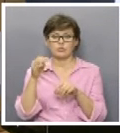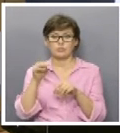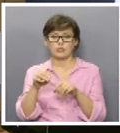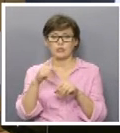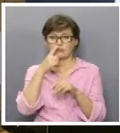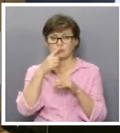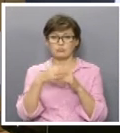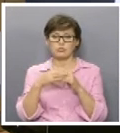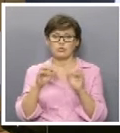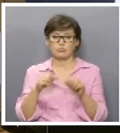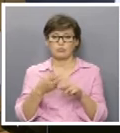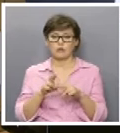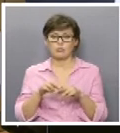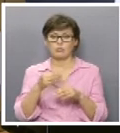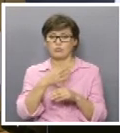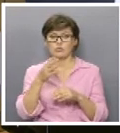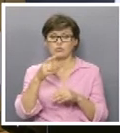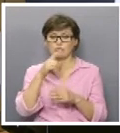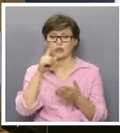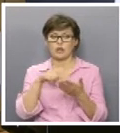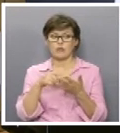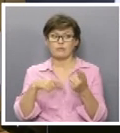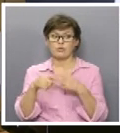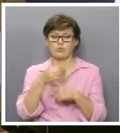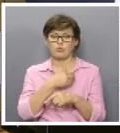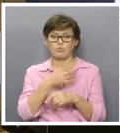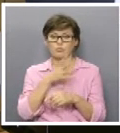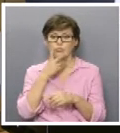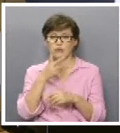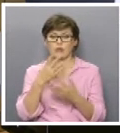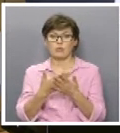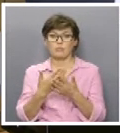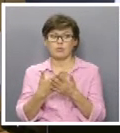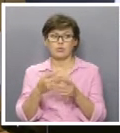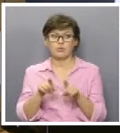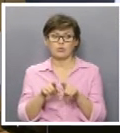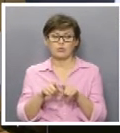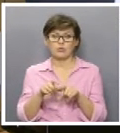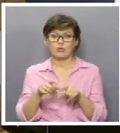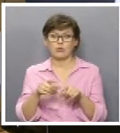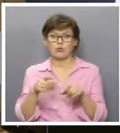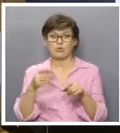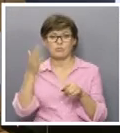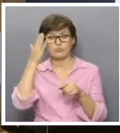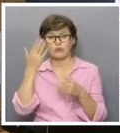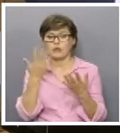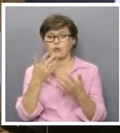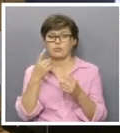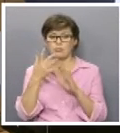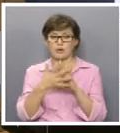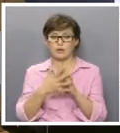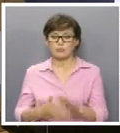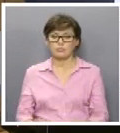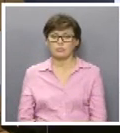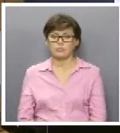ғажап емес дейді. Бұл сұраққа қайтып келгім келеді, Марат. Яғни түріне қарай дейді, көліктердің түріне, оны қалай түсіндірсек болады, түріне қарай дейін? Бұл өте дұрыс